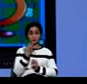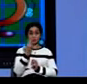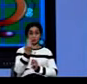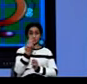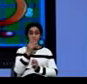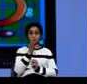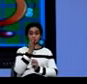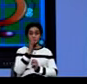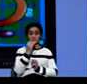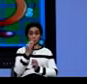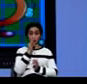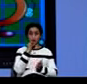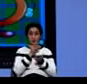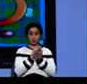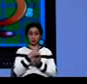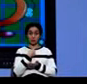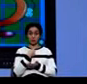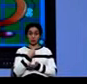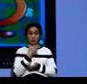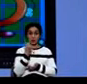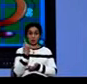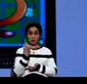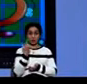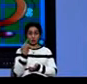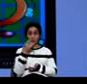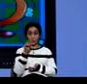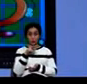тебе лет?» он бы ответил «Мне